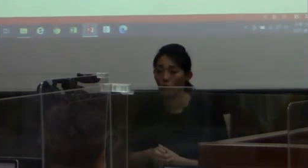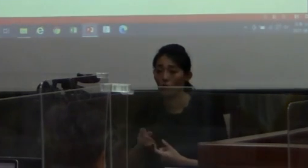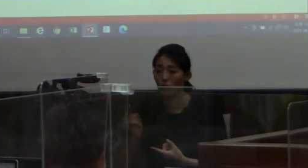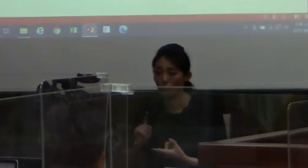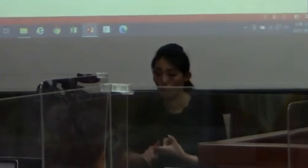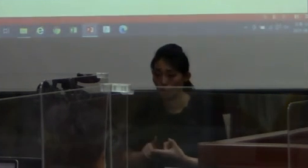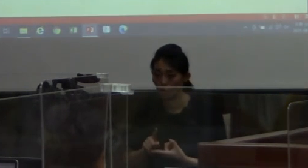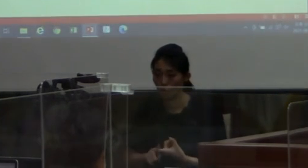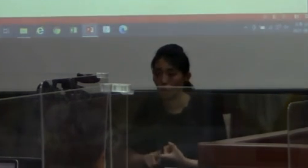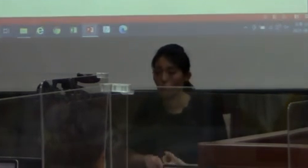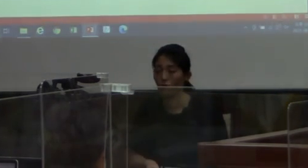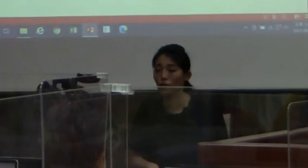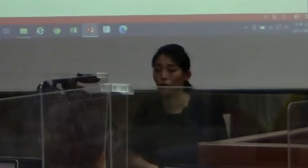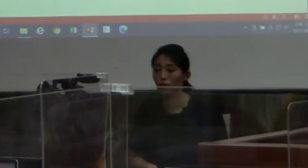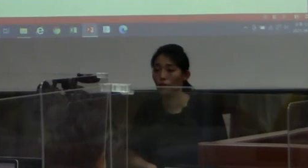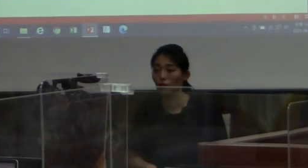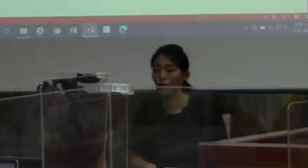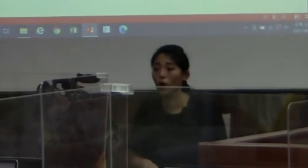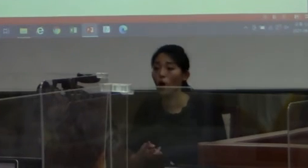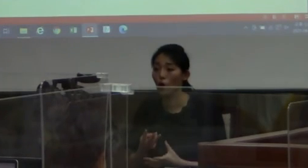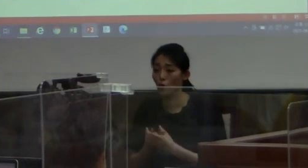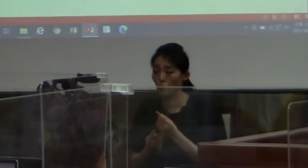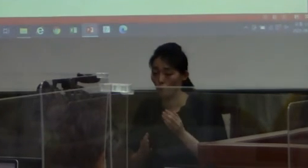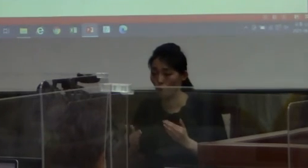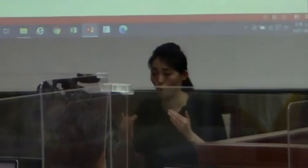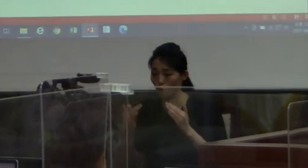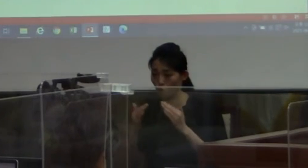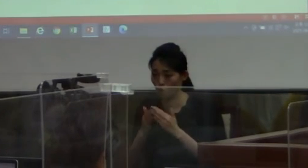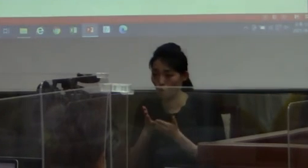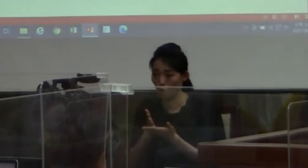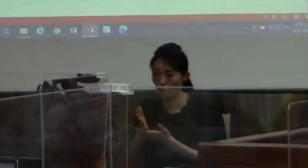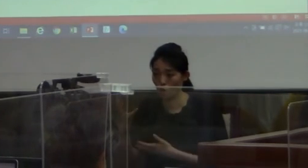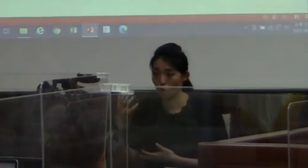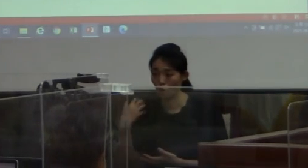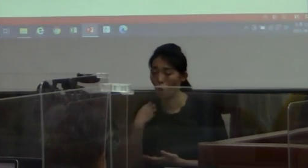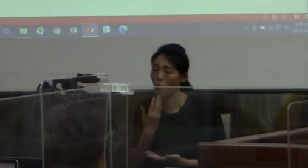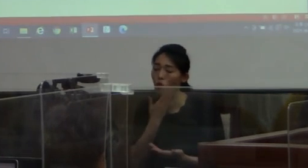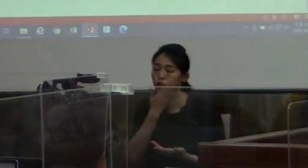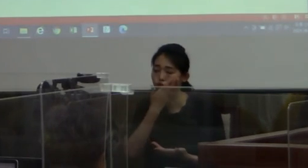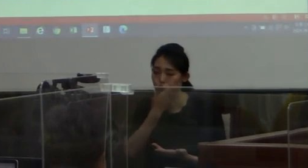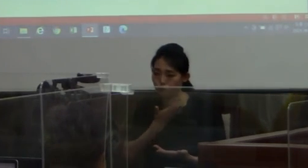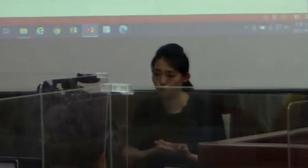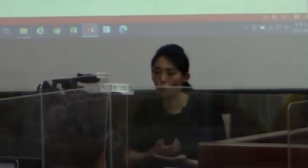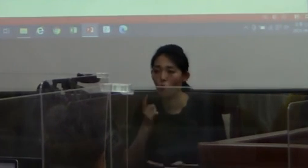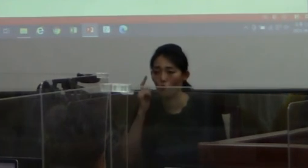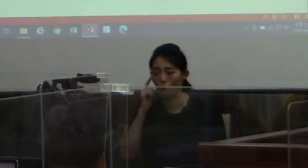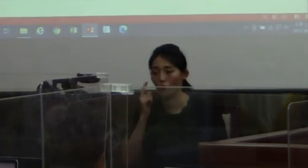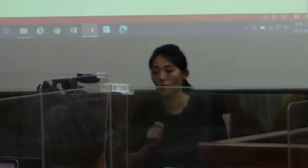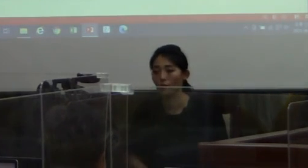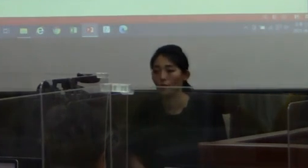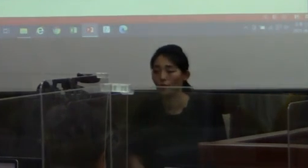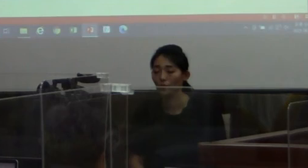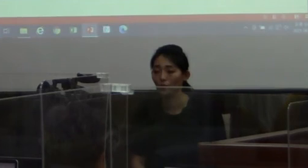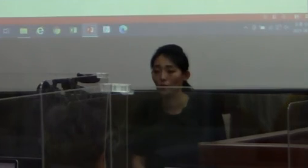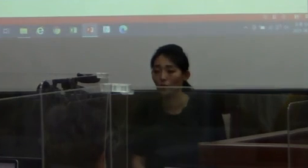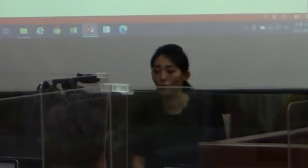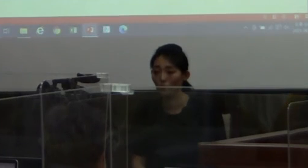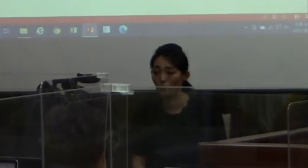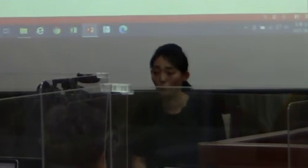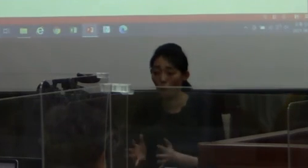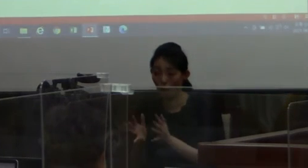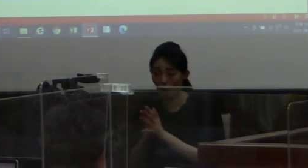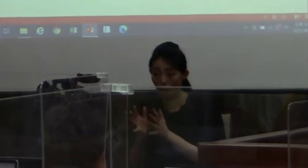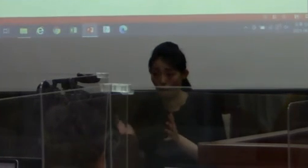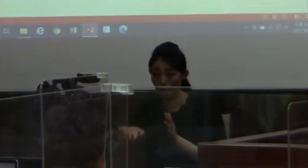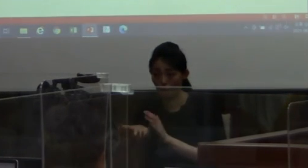노원 우리가 공동주택과에서 역할이 상당히 중요하리라고 봅니다. 이 부분에 강화를 시켜야 되고요. 아파트